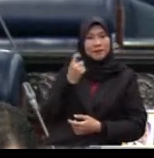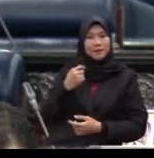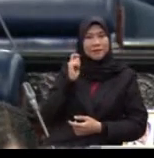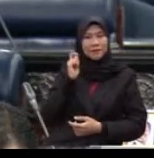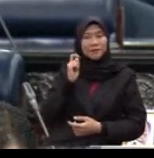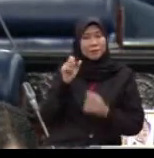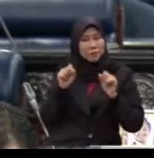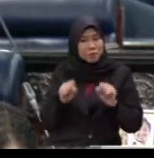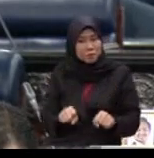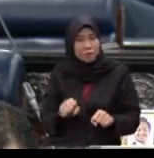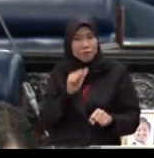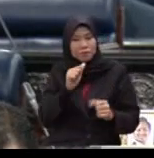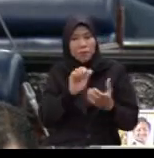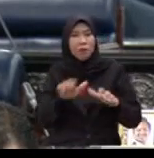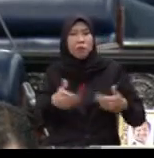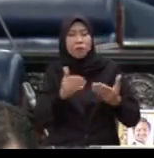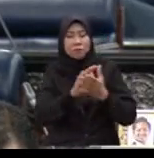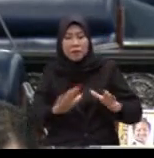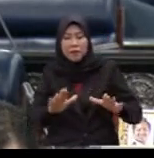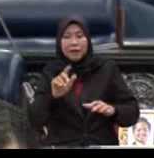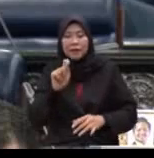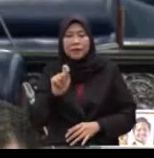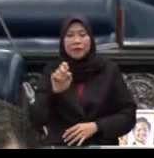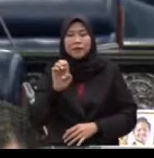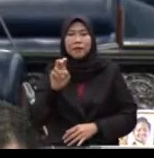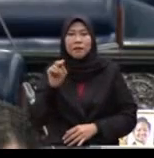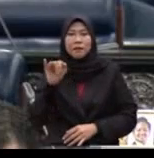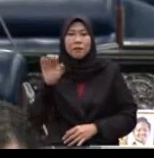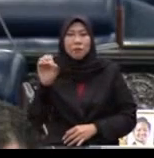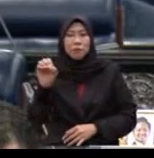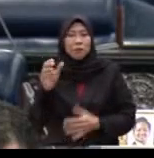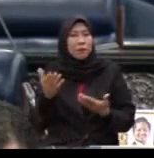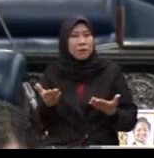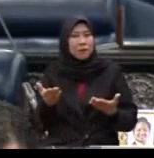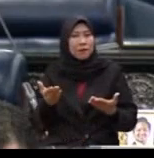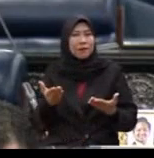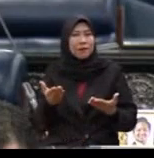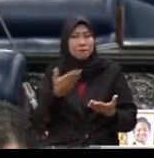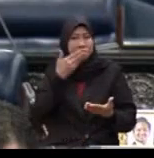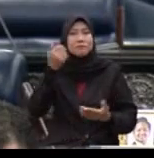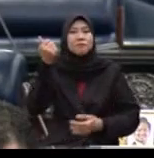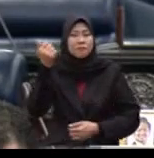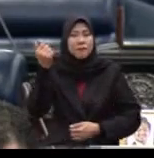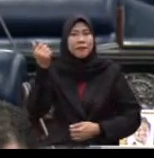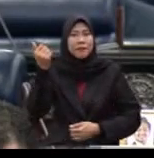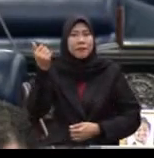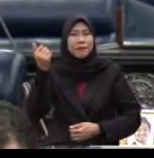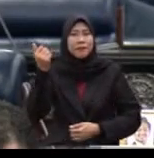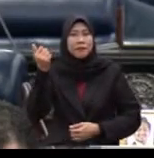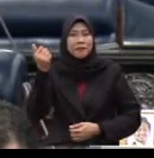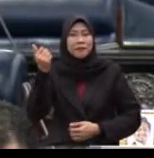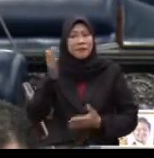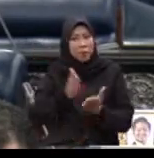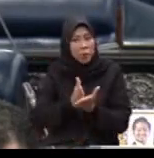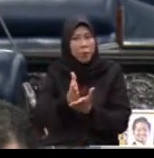Eh sama ada security of the new yang lebih baik lebih